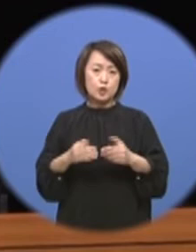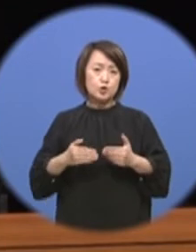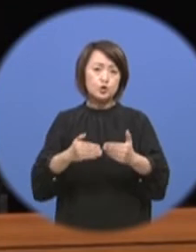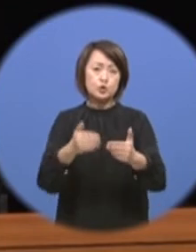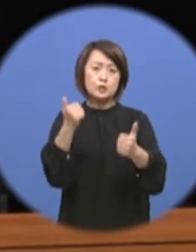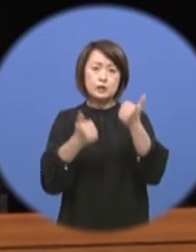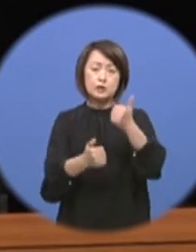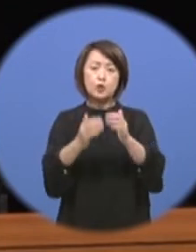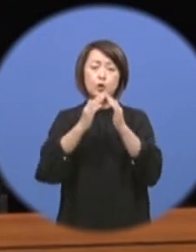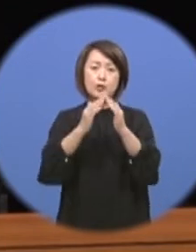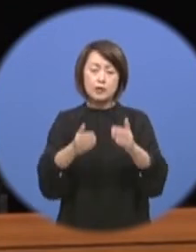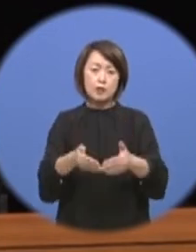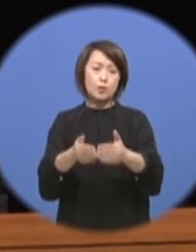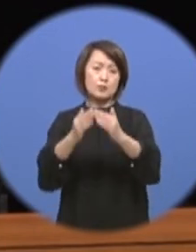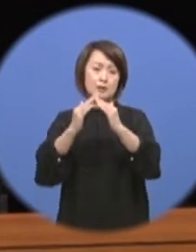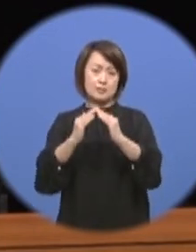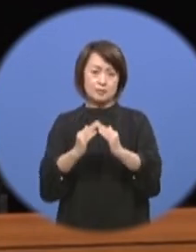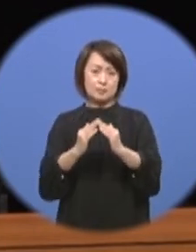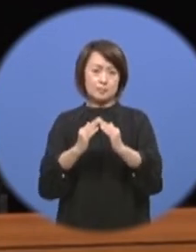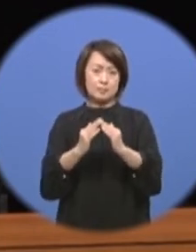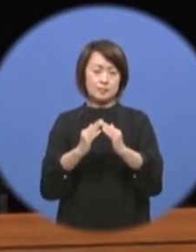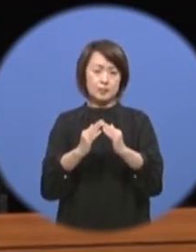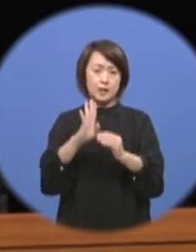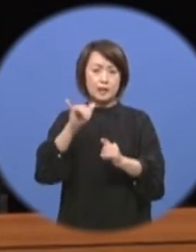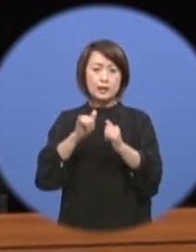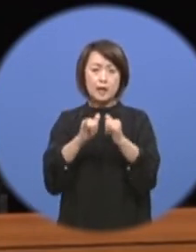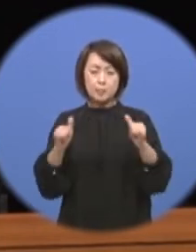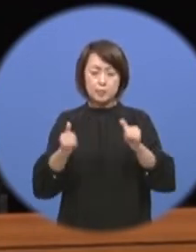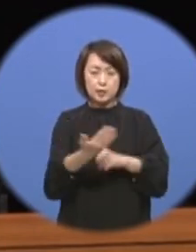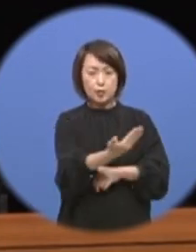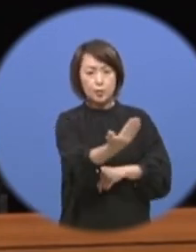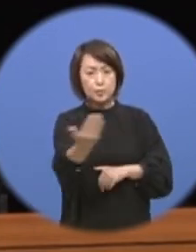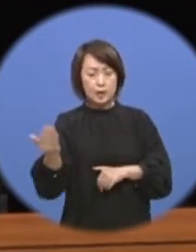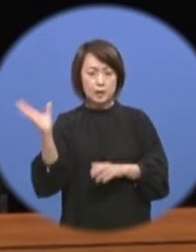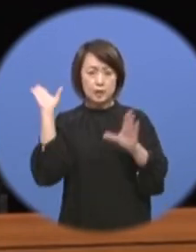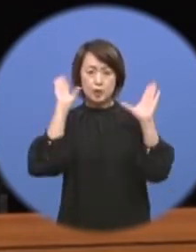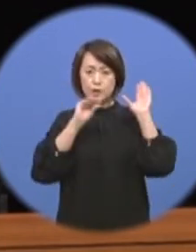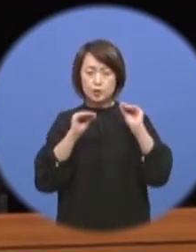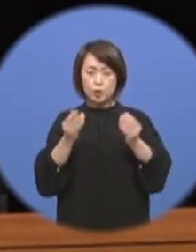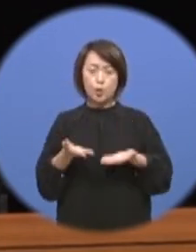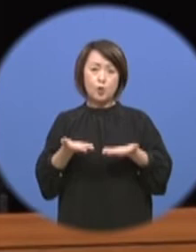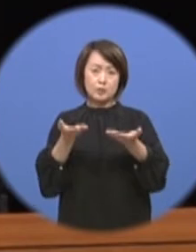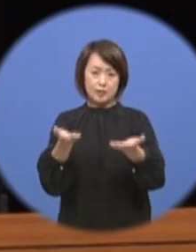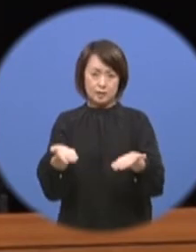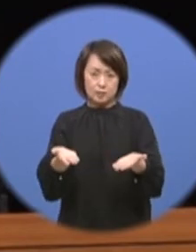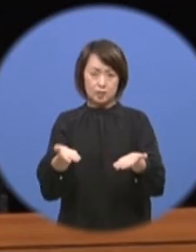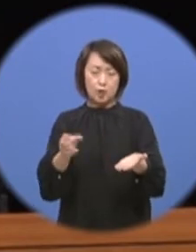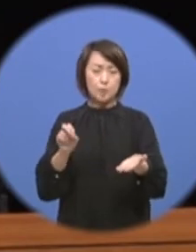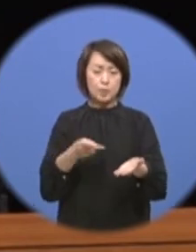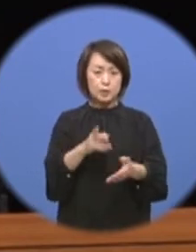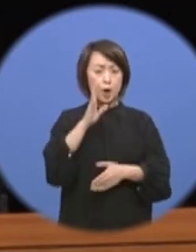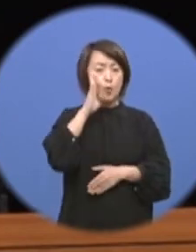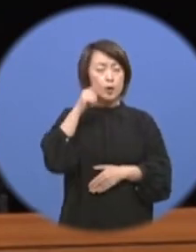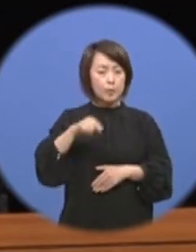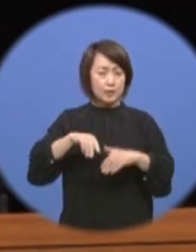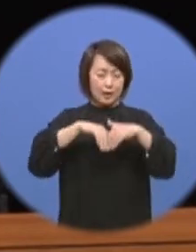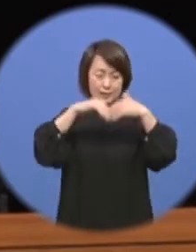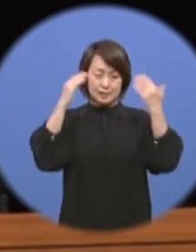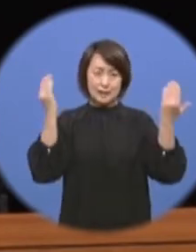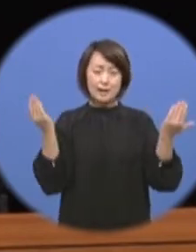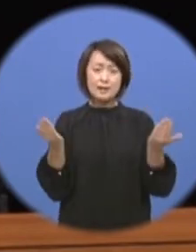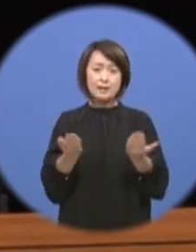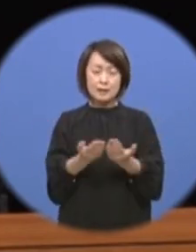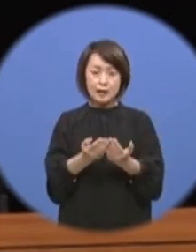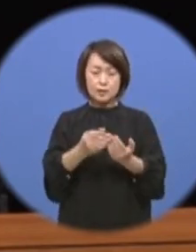協議会を立ち上げ県民への情報提供をはじめをが止ま県全体の